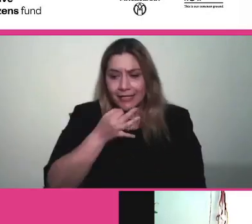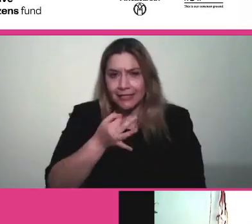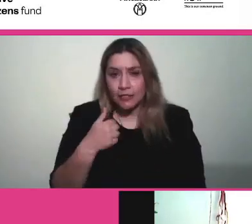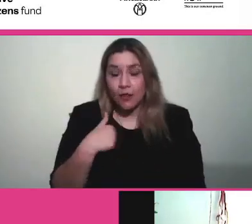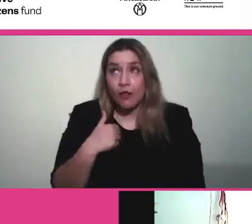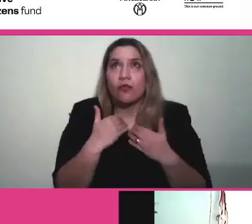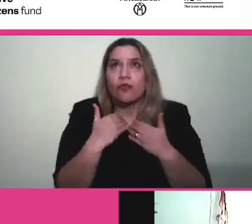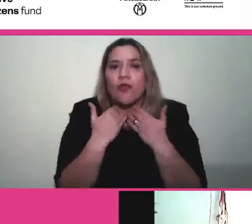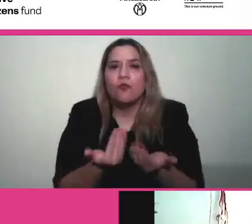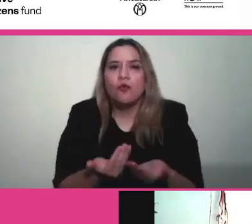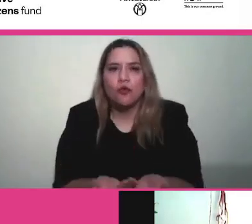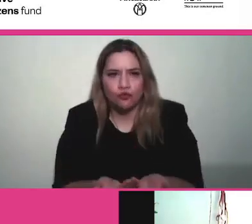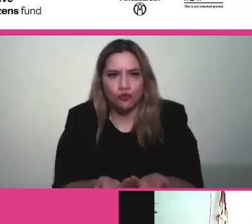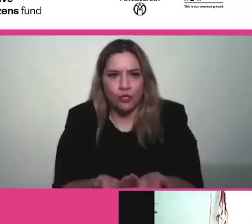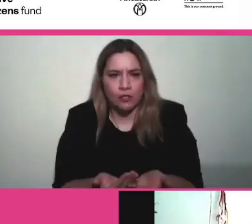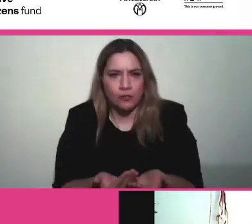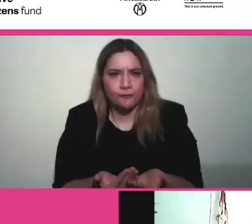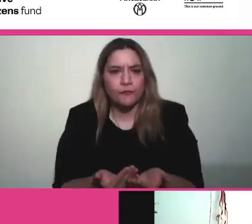να το κατανοήσω εύκολα. Έλεγα